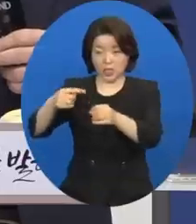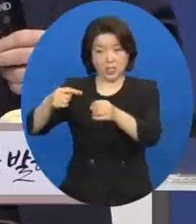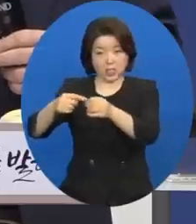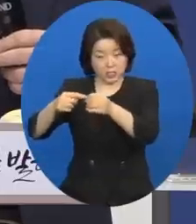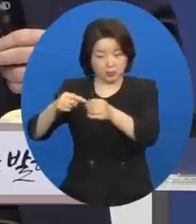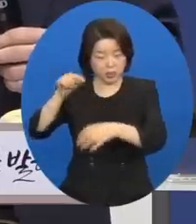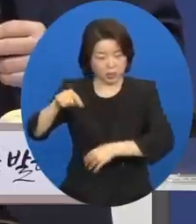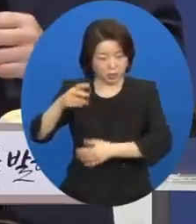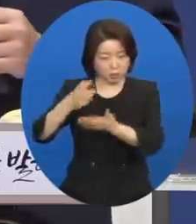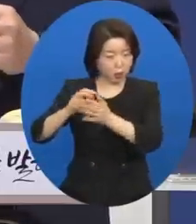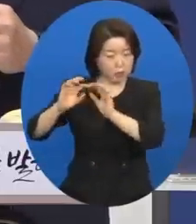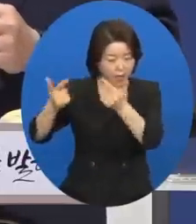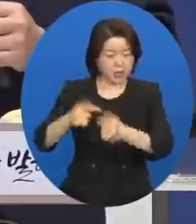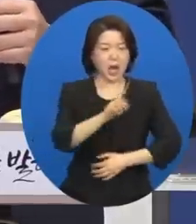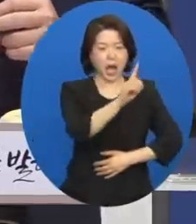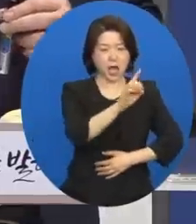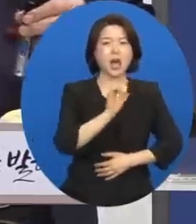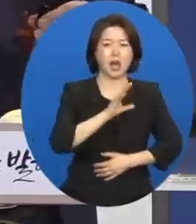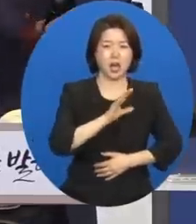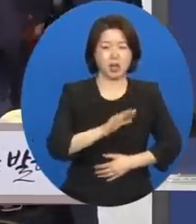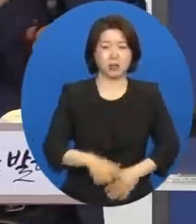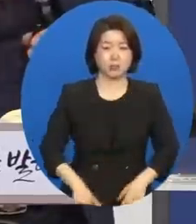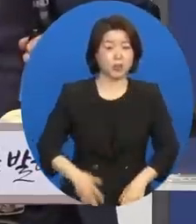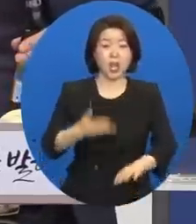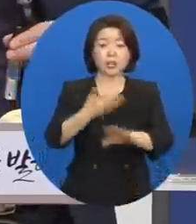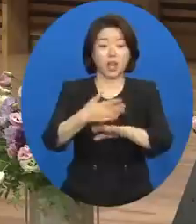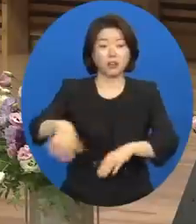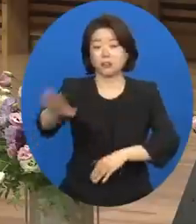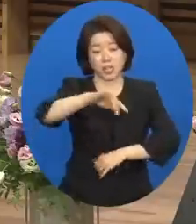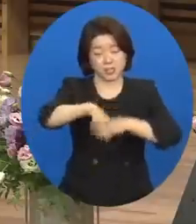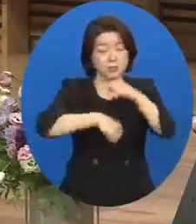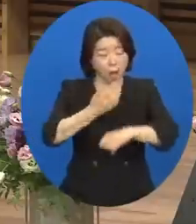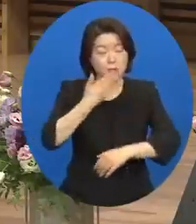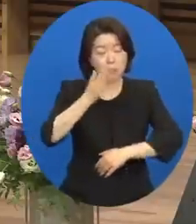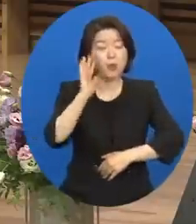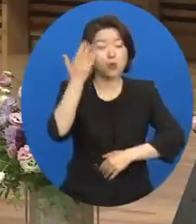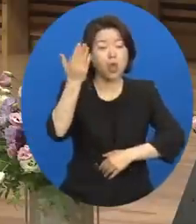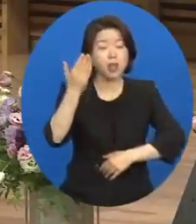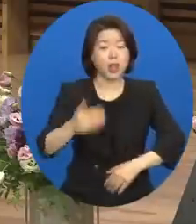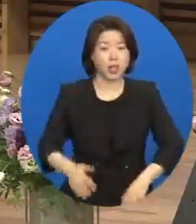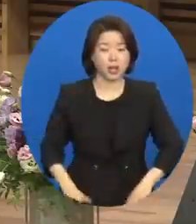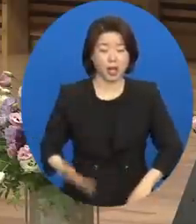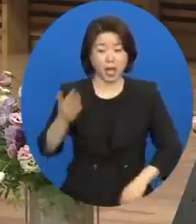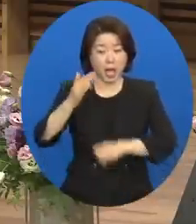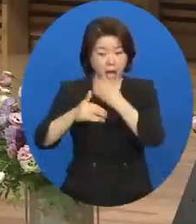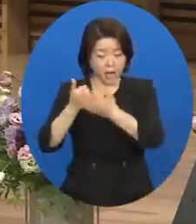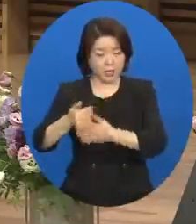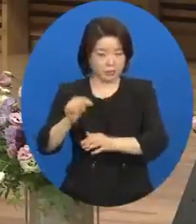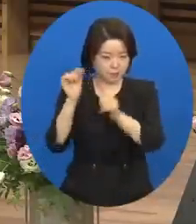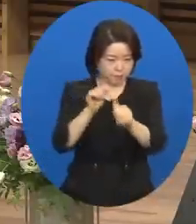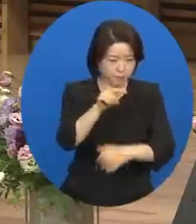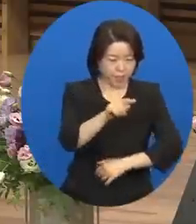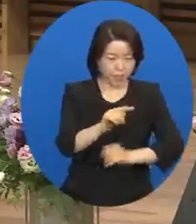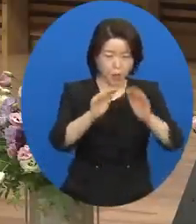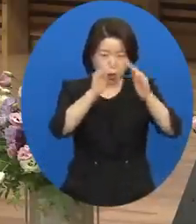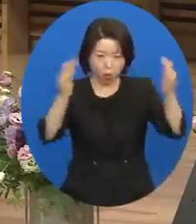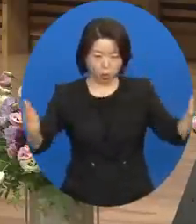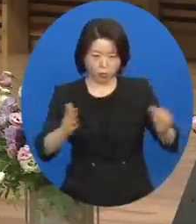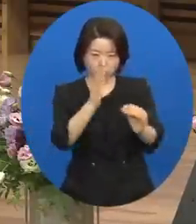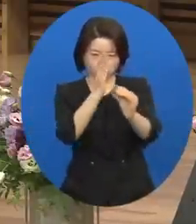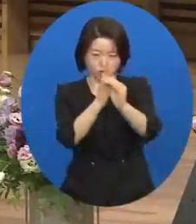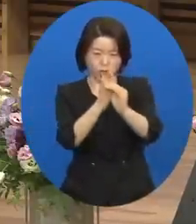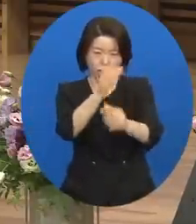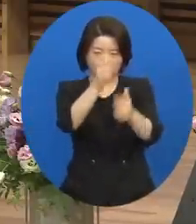계명이 있었어요. 다른 건 다 내 임의로 먹되 그러나 하나님이 지정해서 동산 중앙에 있는 이